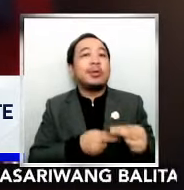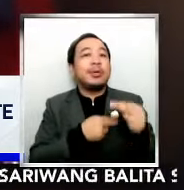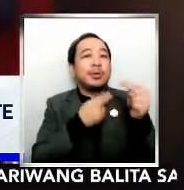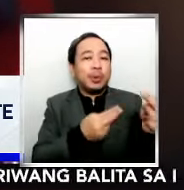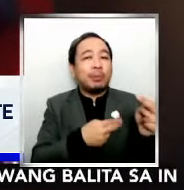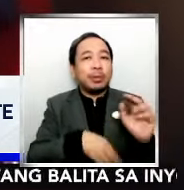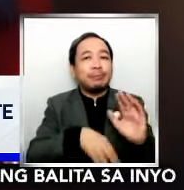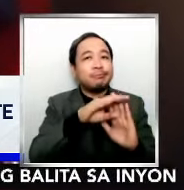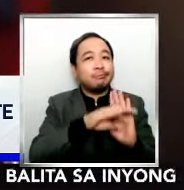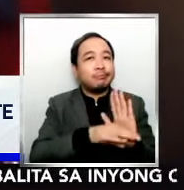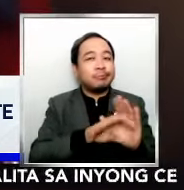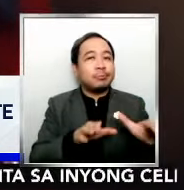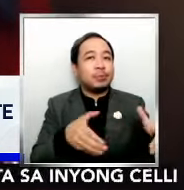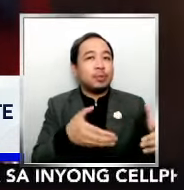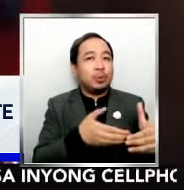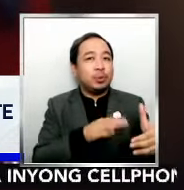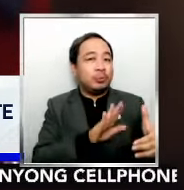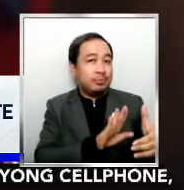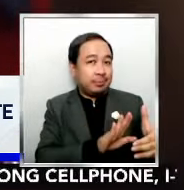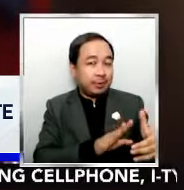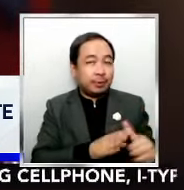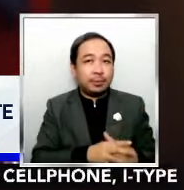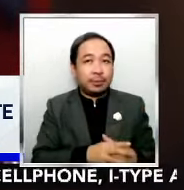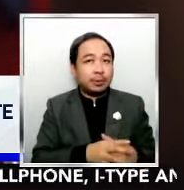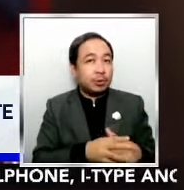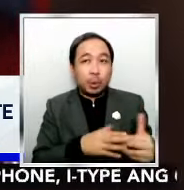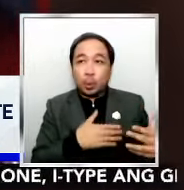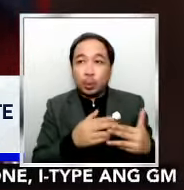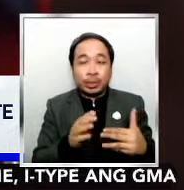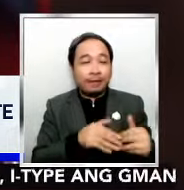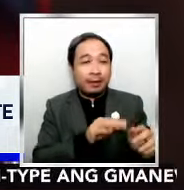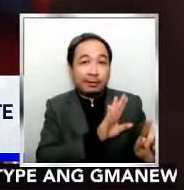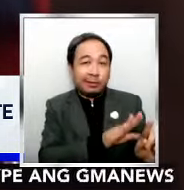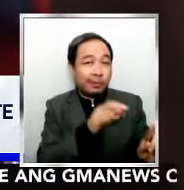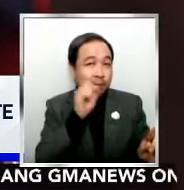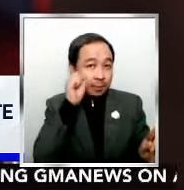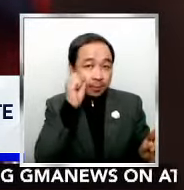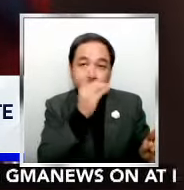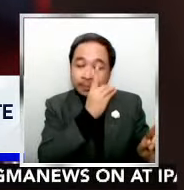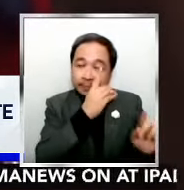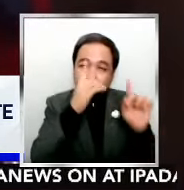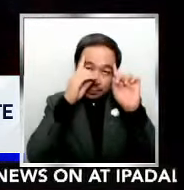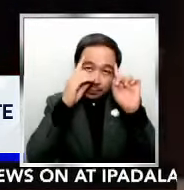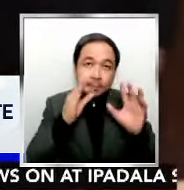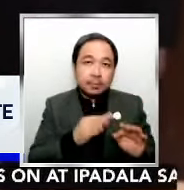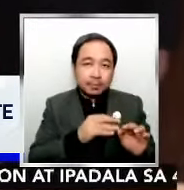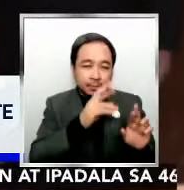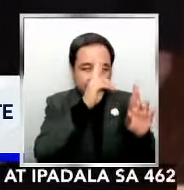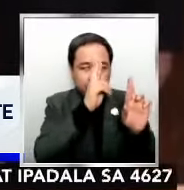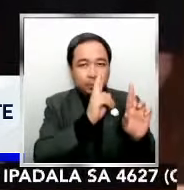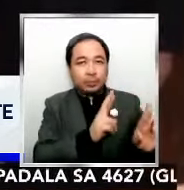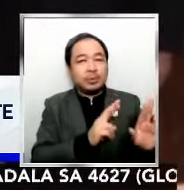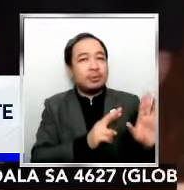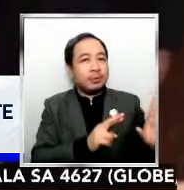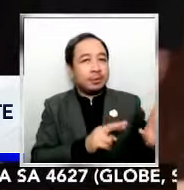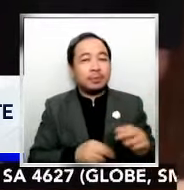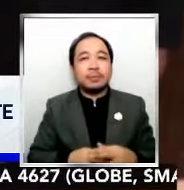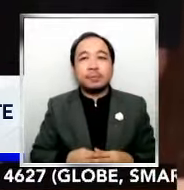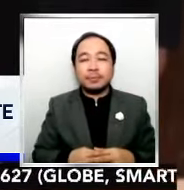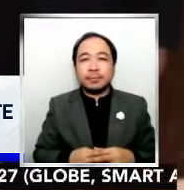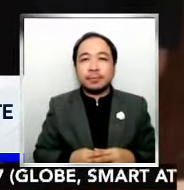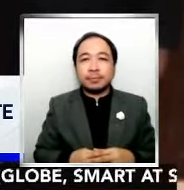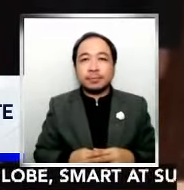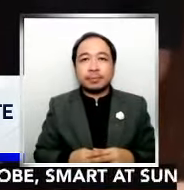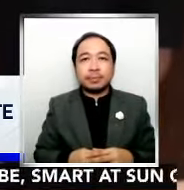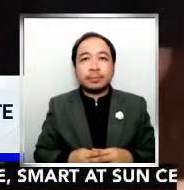niya yon. So kung ano man magiging desisyon niya, ay aming respetuhin po yon. Ang partido ni